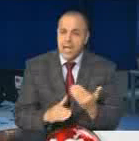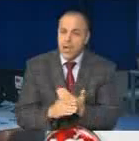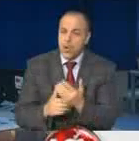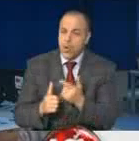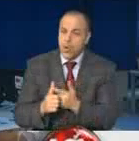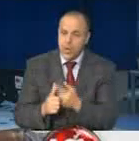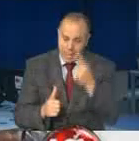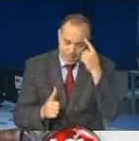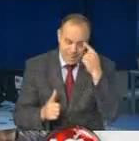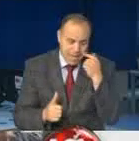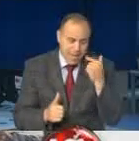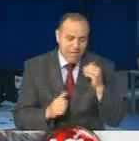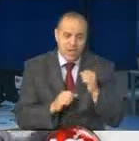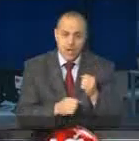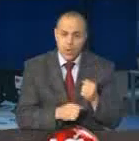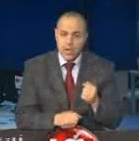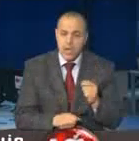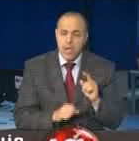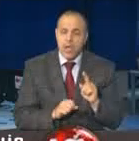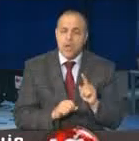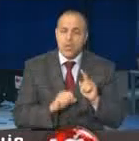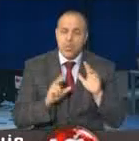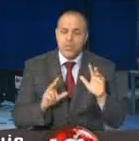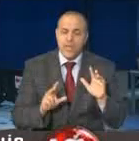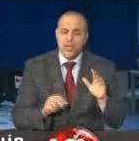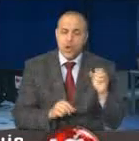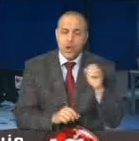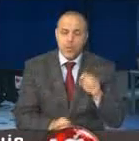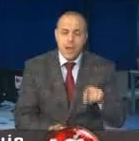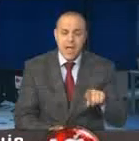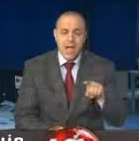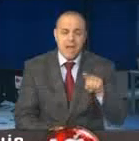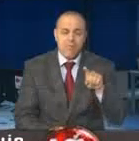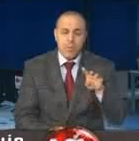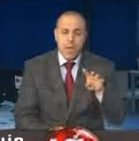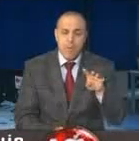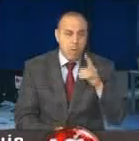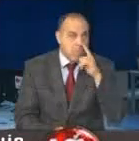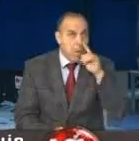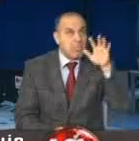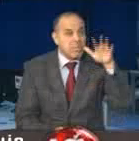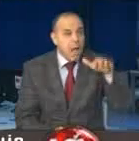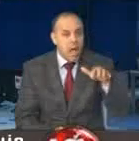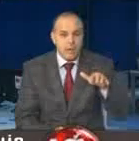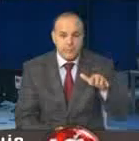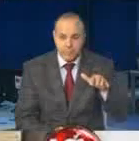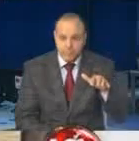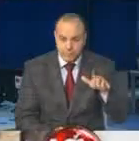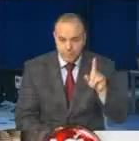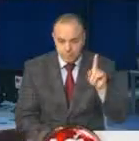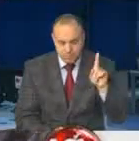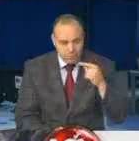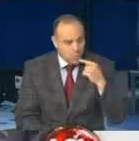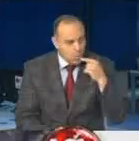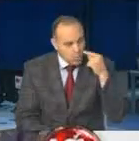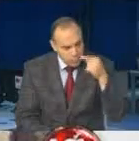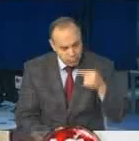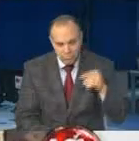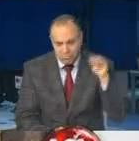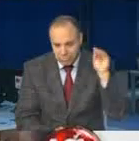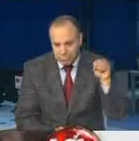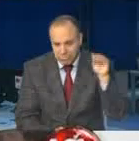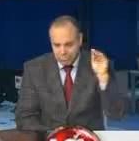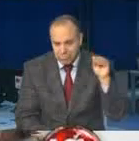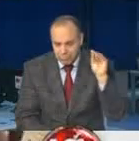رأس العيثة منذ 18 أكتوبر 2014 تم إثباتها آيلة للسقوط رغم الوقفات المتكررة